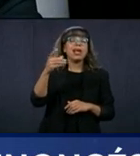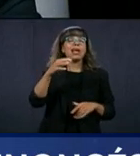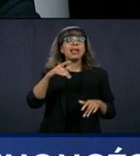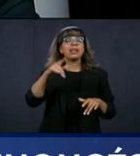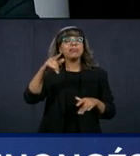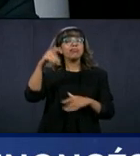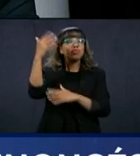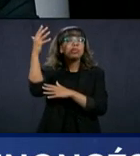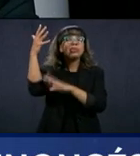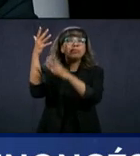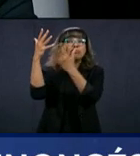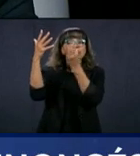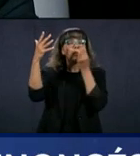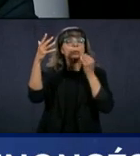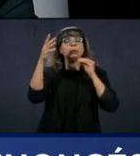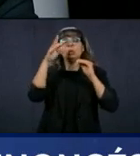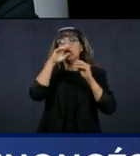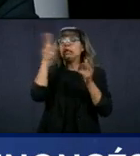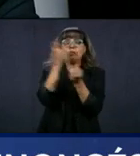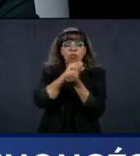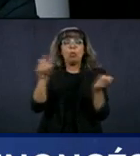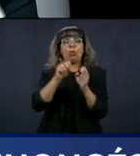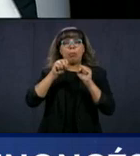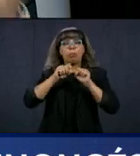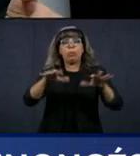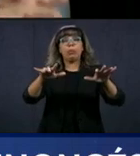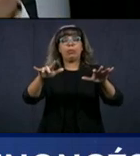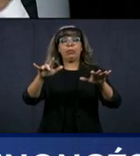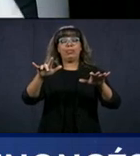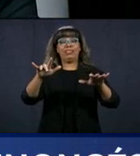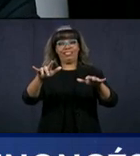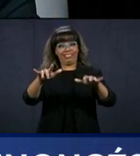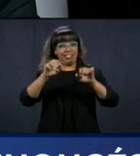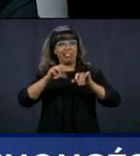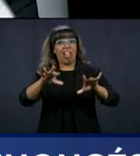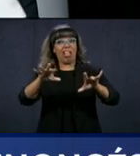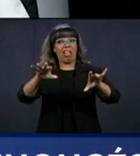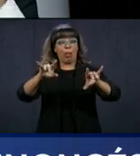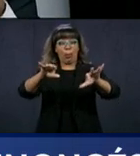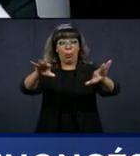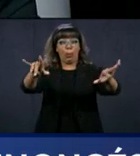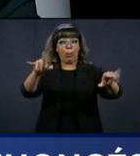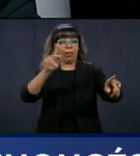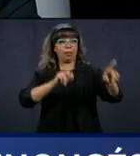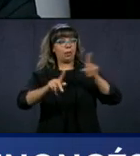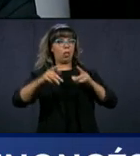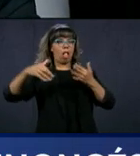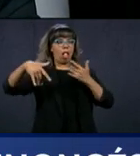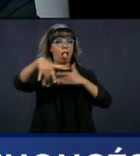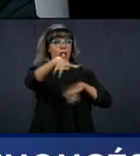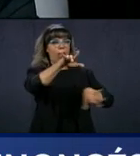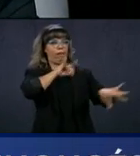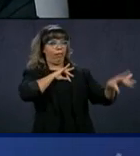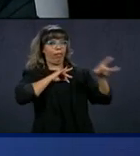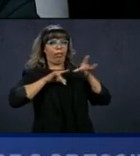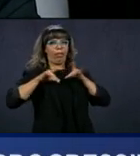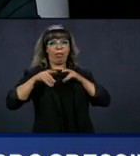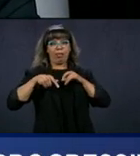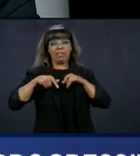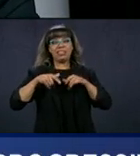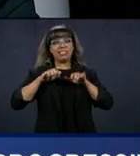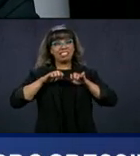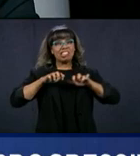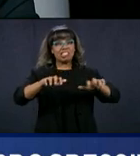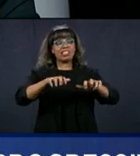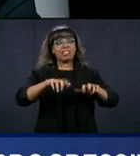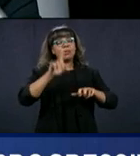éternuent, pourraient croiser quelqu'un, bon, la probabilité est faible par rapport aux contacts étroits